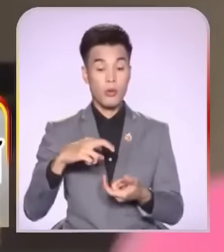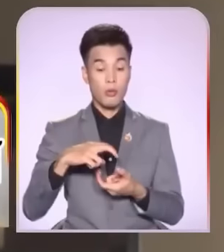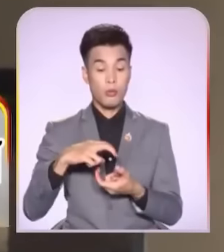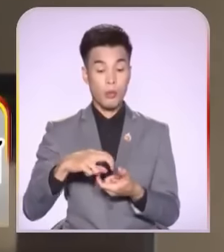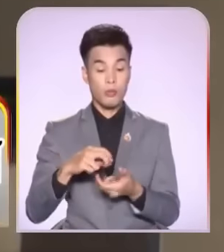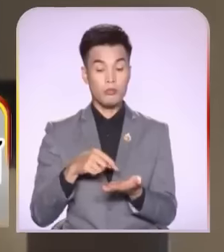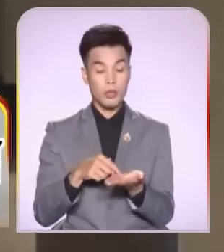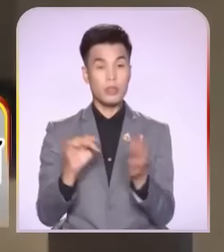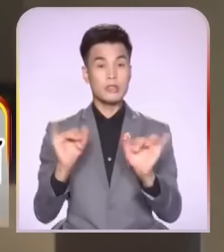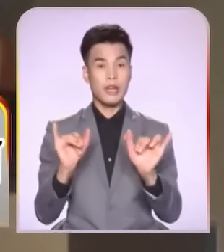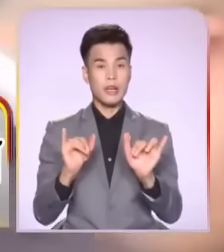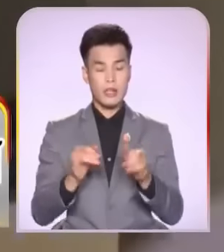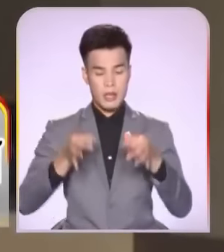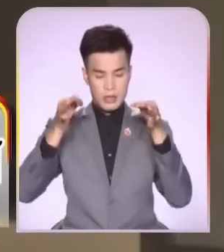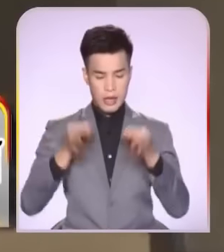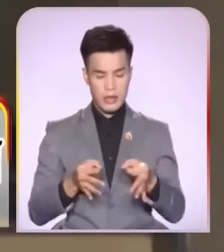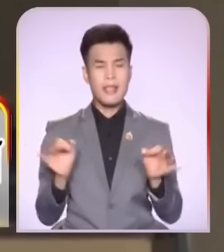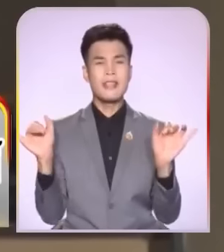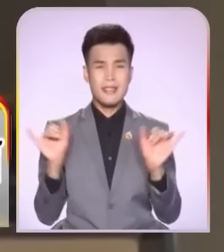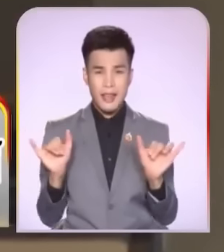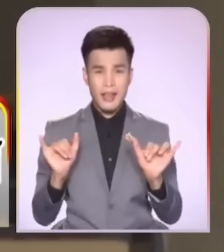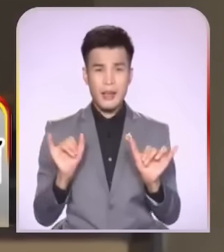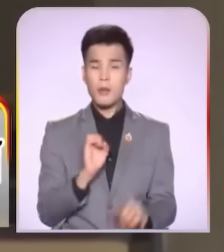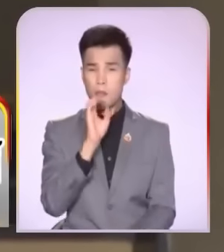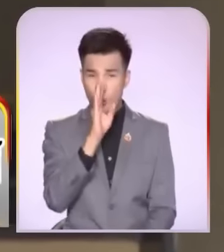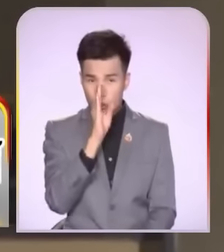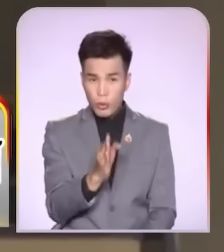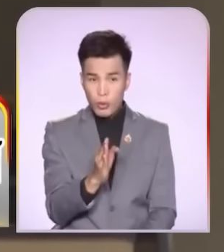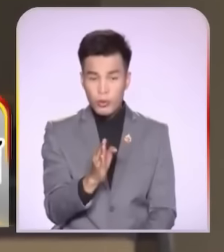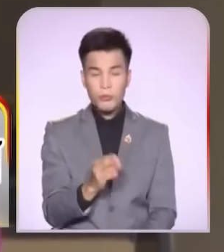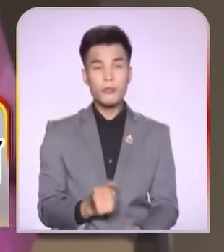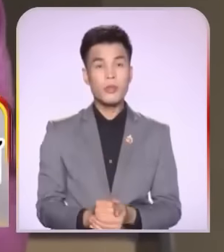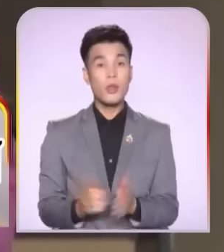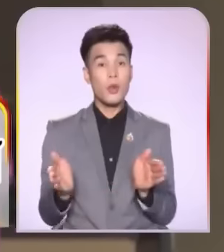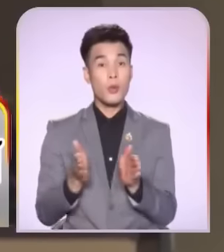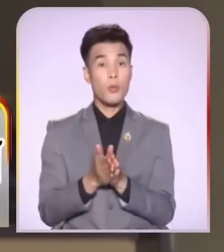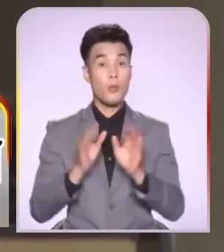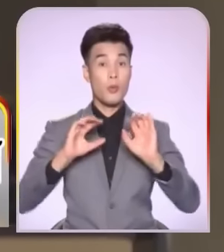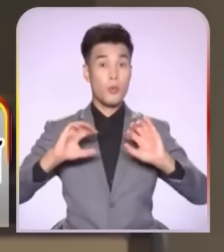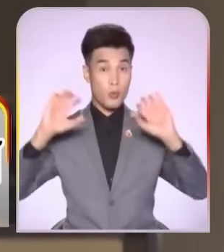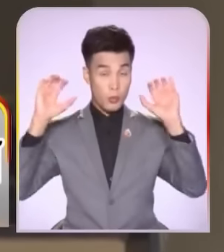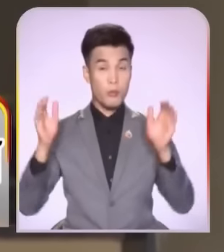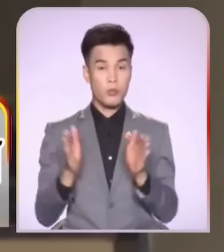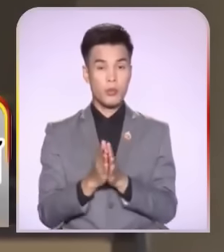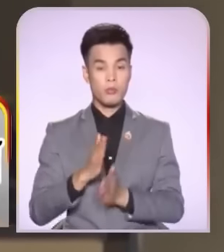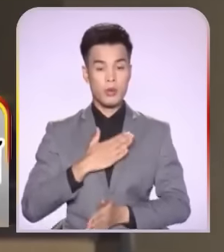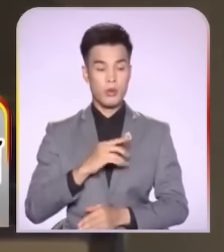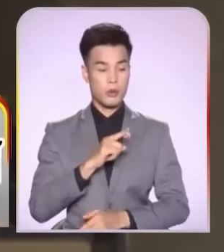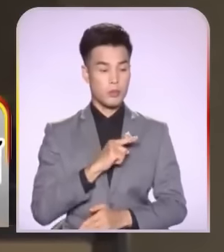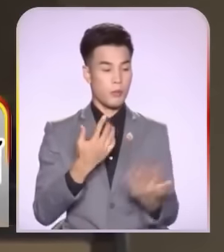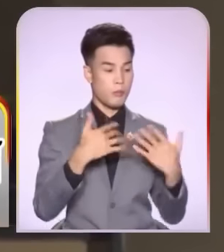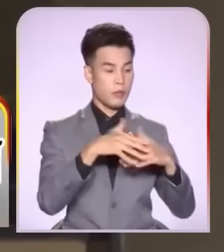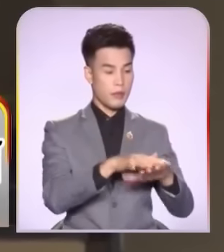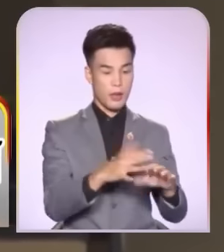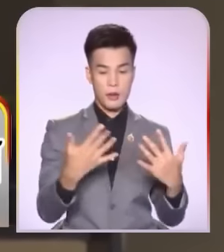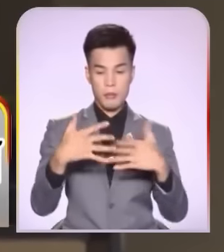ยและยังไม่ได้มีการตัดสินใจอะไรท่านภูมิธรรมพูดอย่างนี้นะ ค่ะ ส่วนพรรคร่วมในฐานะที่ตนเองเป็นผู้ประสานงานท่านภูมิธ